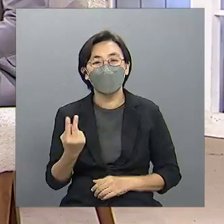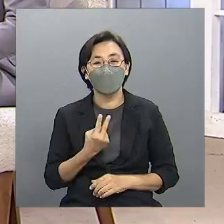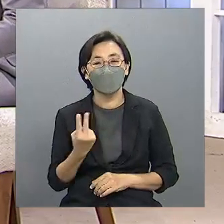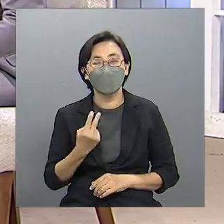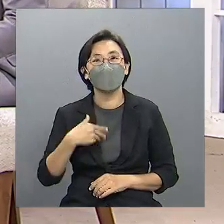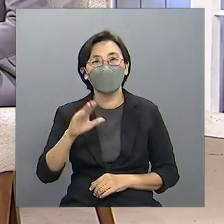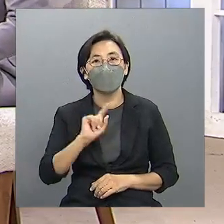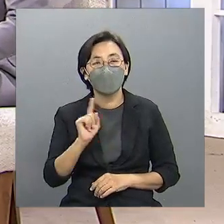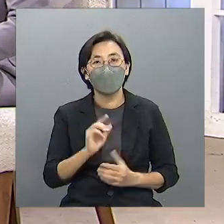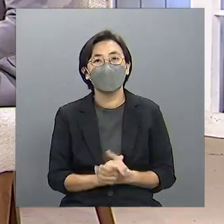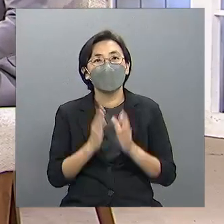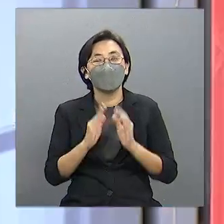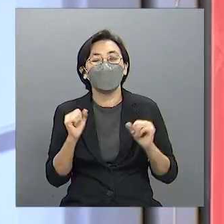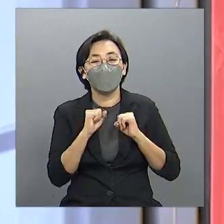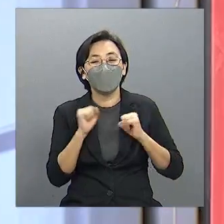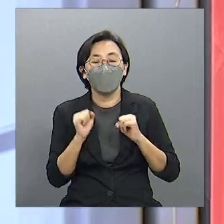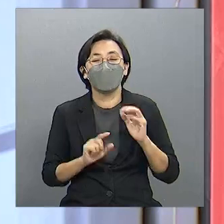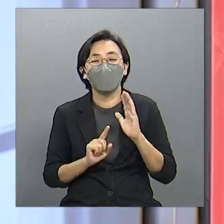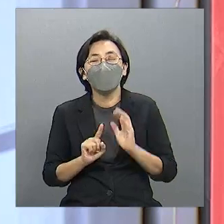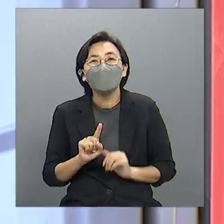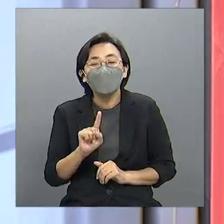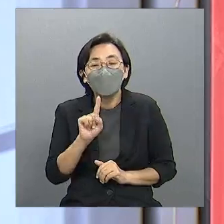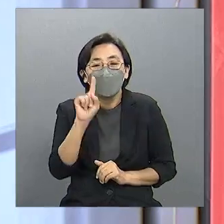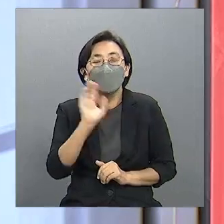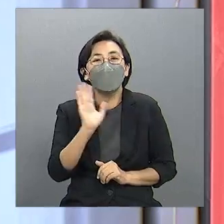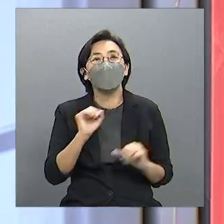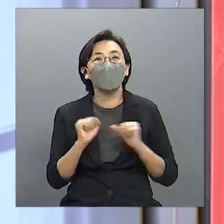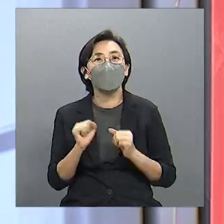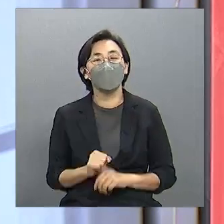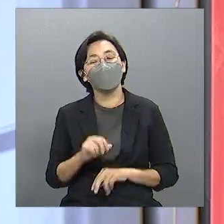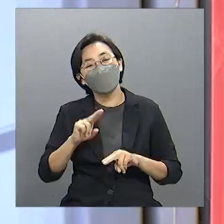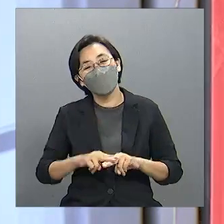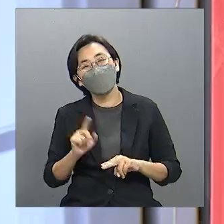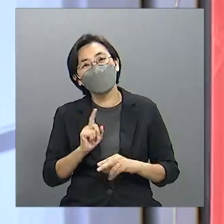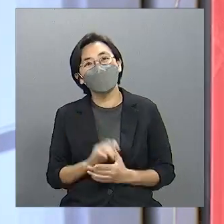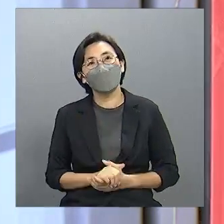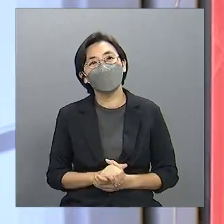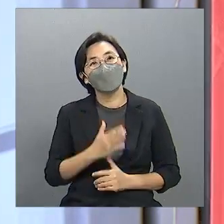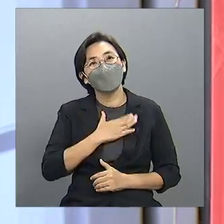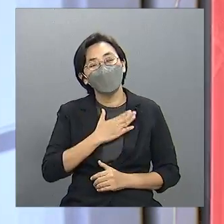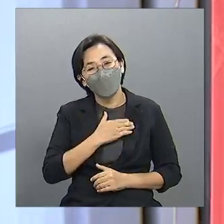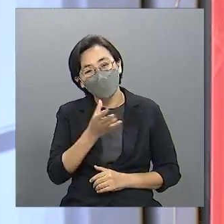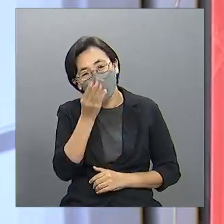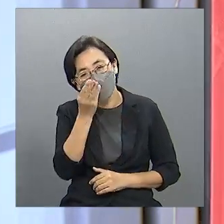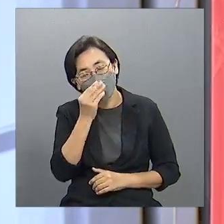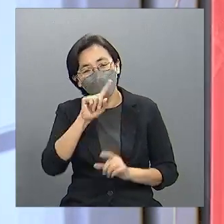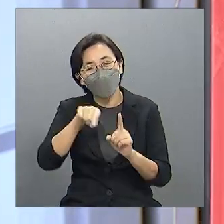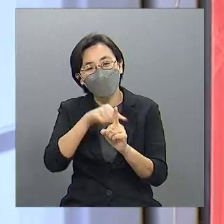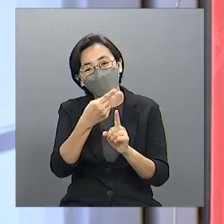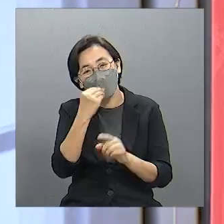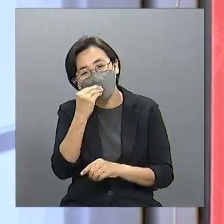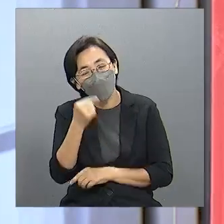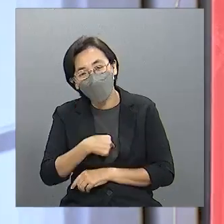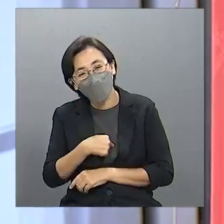คนแถวนี้กลัวความส ูงไม่ครับนั่งเงียบๆนี่คือไม่ได้ซาบซึ้งนะฮะคือฟังภาษาอังกฤษไม่ออกหยอกเล่นหยอกเล่น